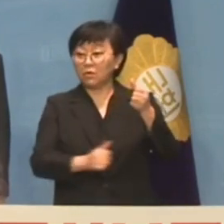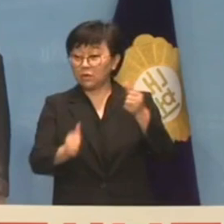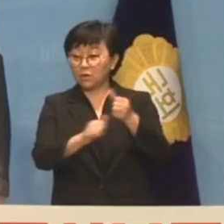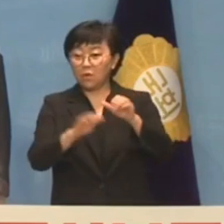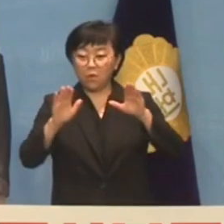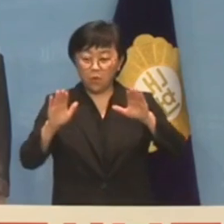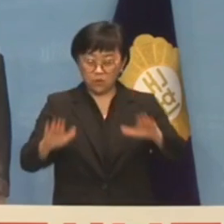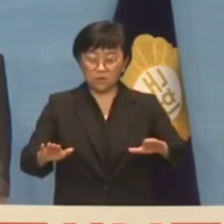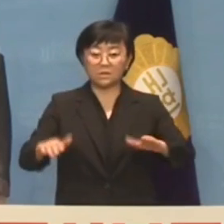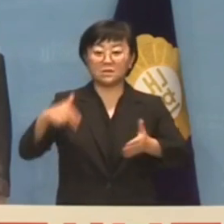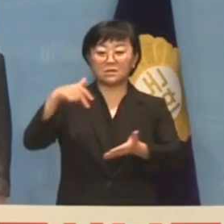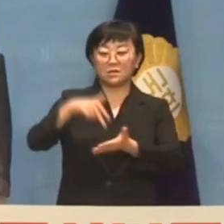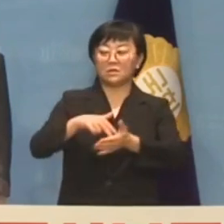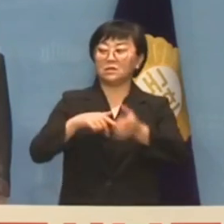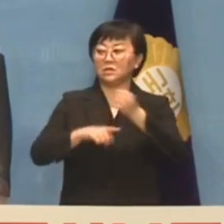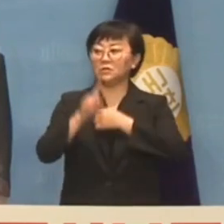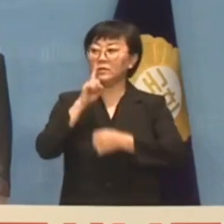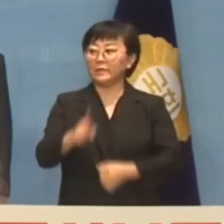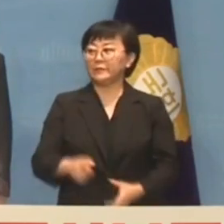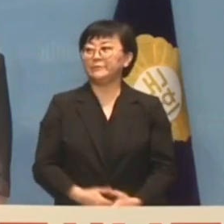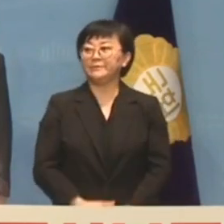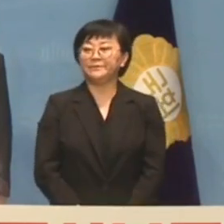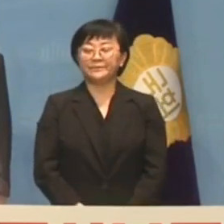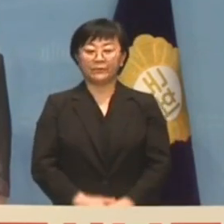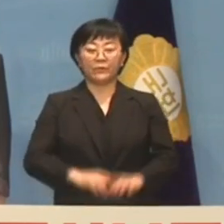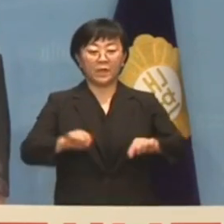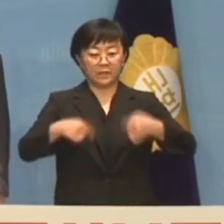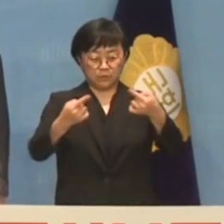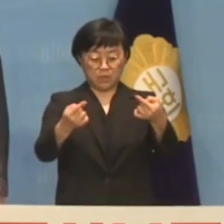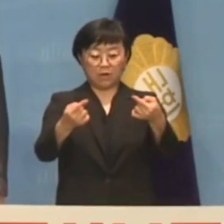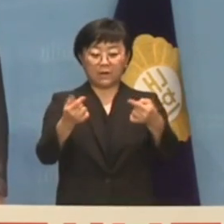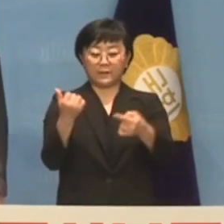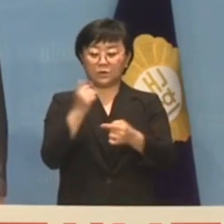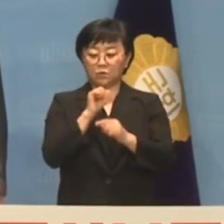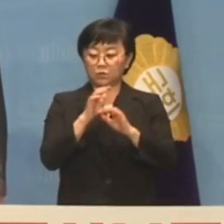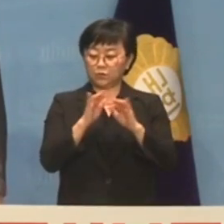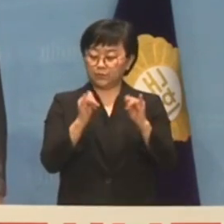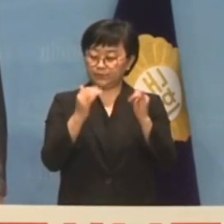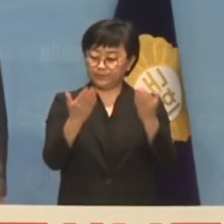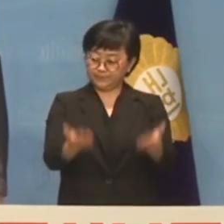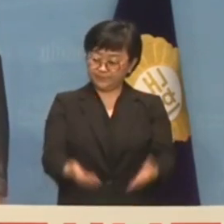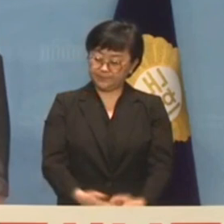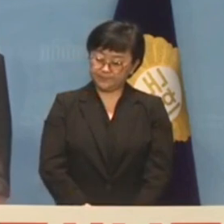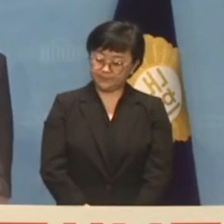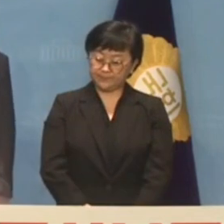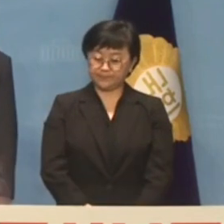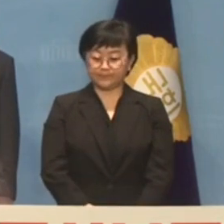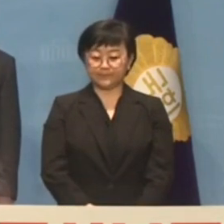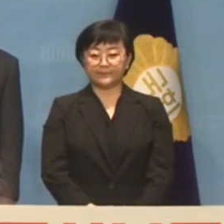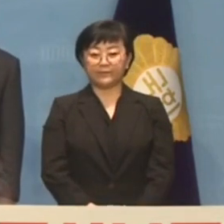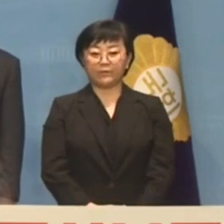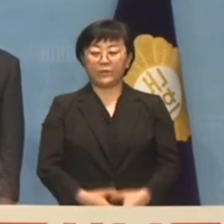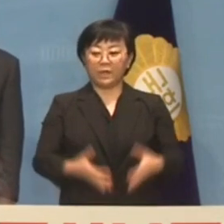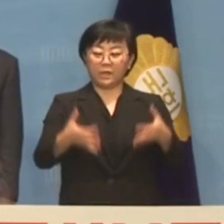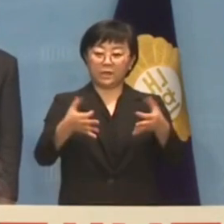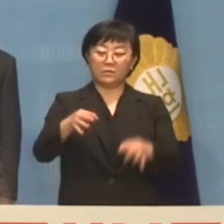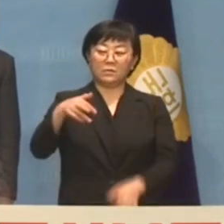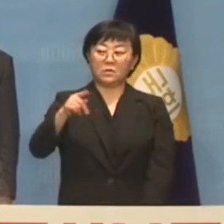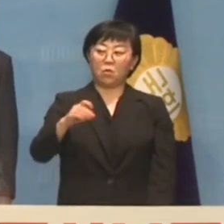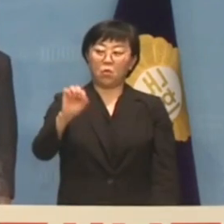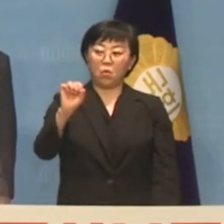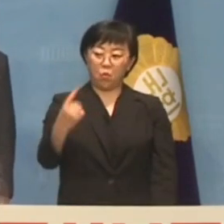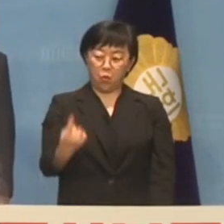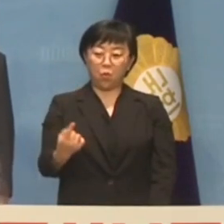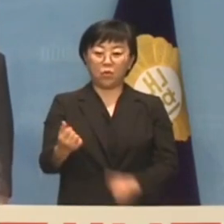오늘 기자회견을 갖게 됐습니다. 이 자리에 오신 의원님 소개해 올리겠습니다. 우리 김정호